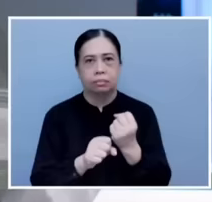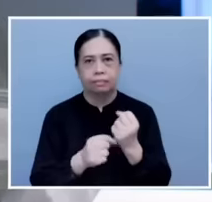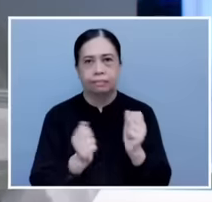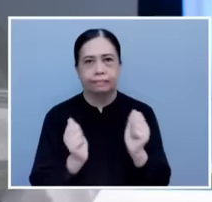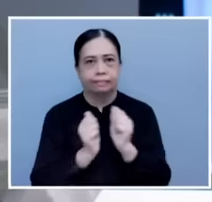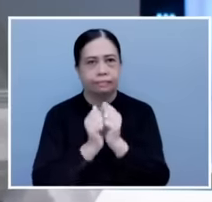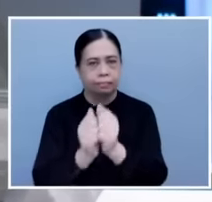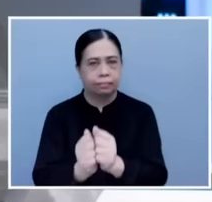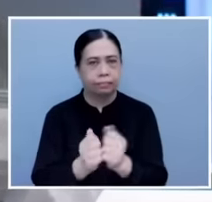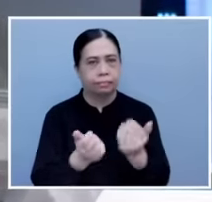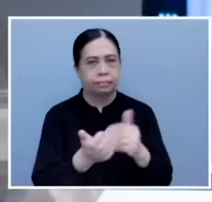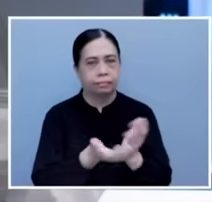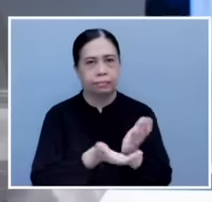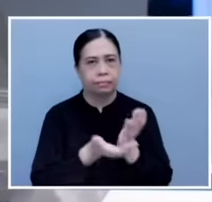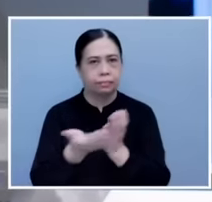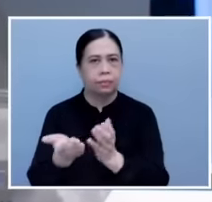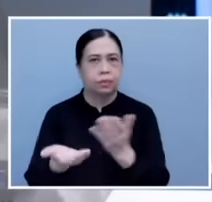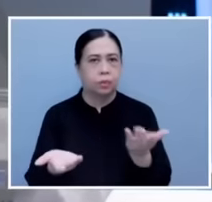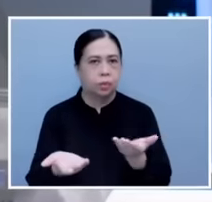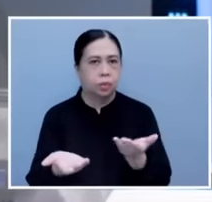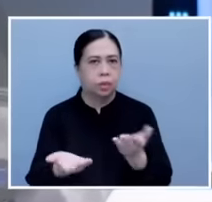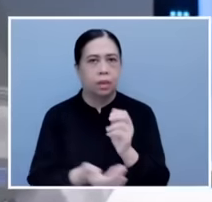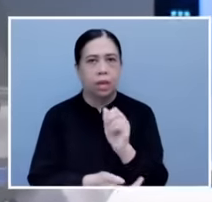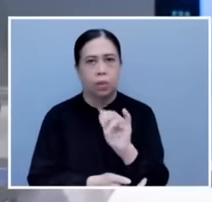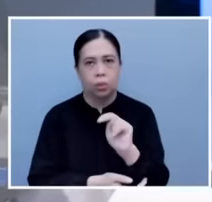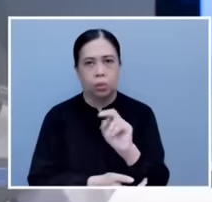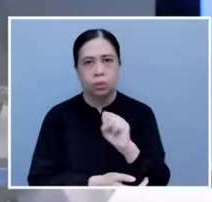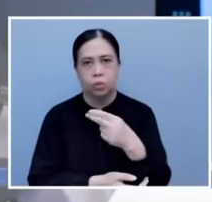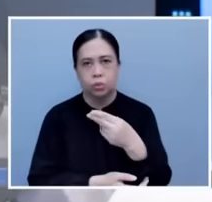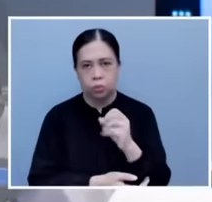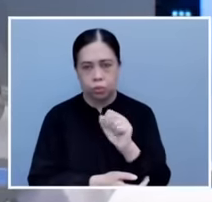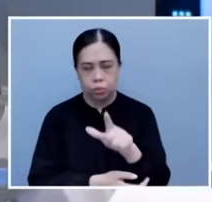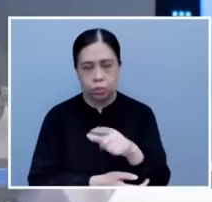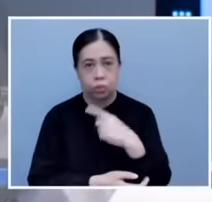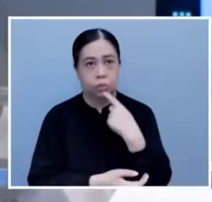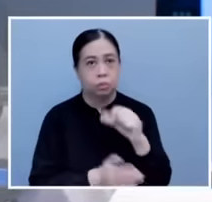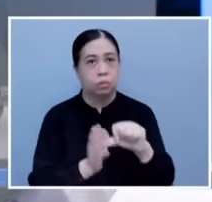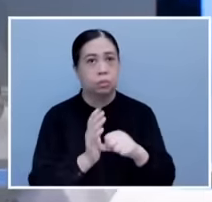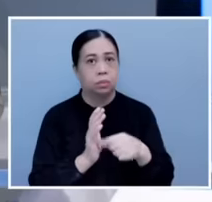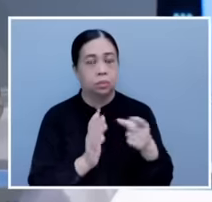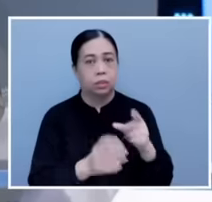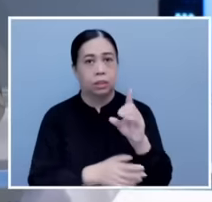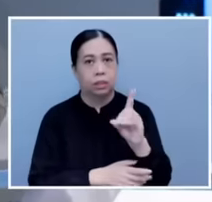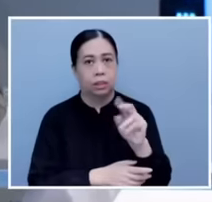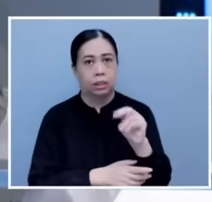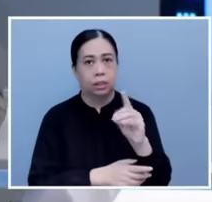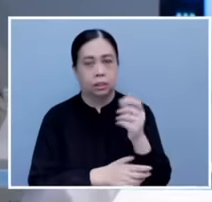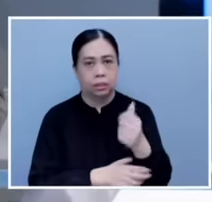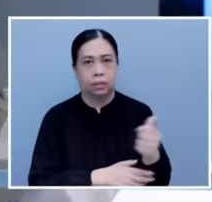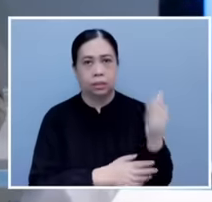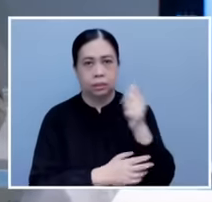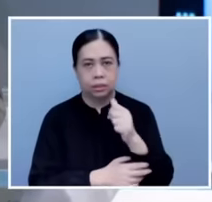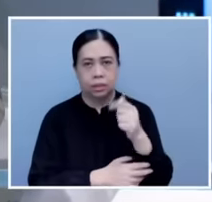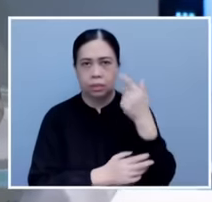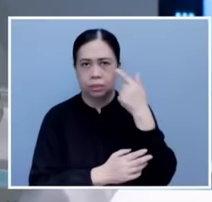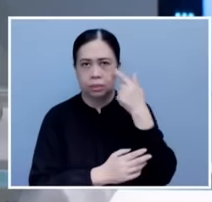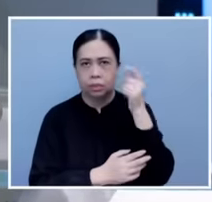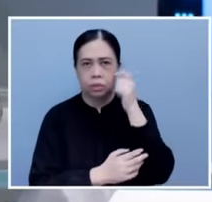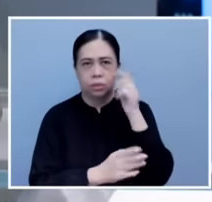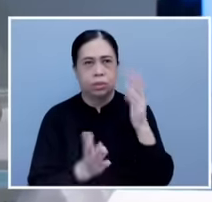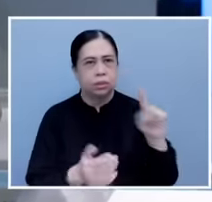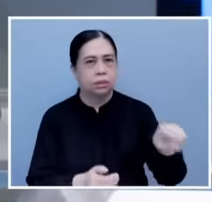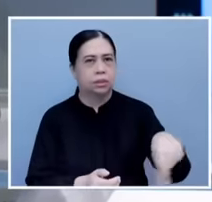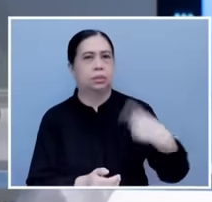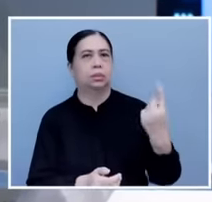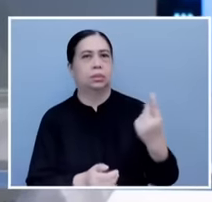Mission sa Yungin Shoal. Ginit naman ni Defense Secretary Gilberto Teodoro na insulto sa mga Pilipino